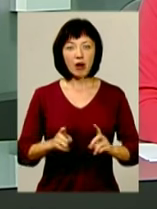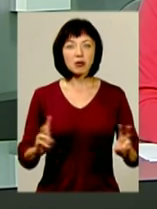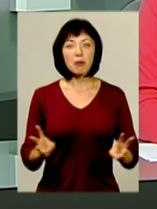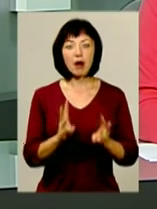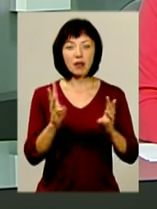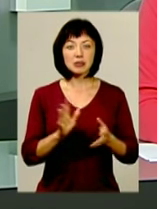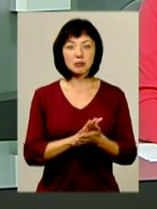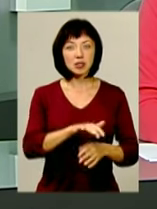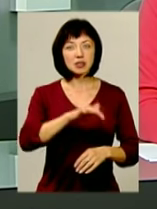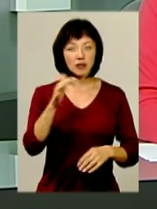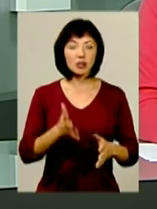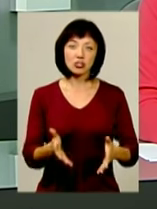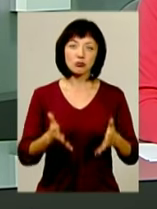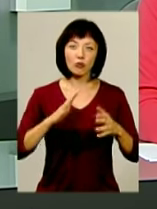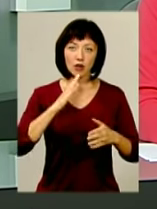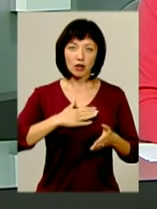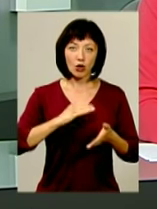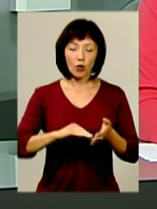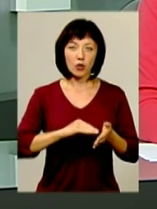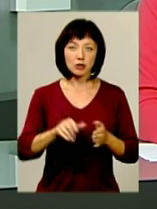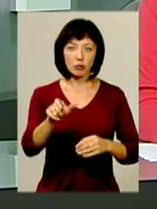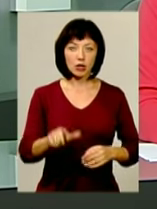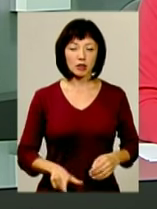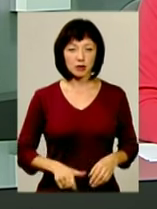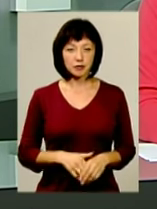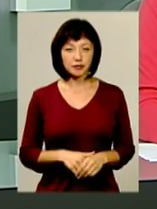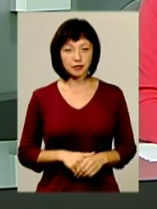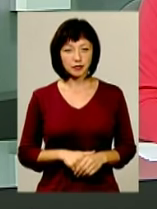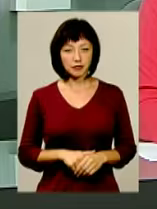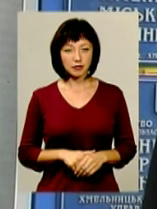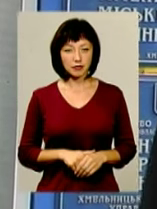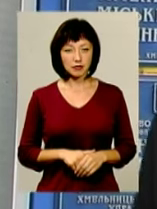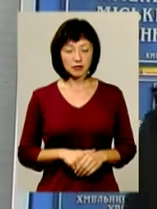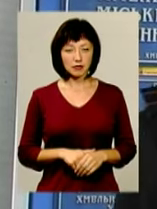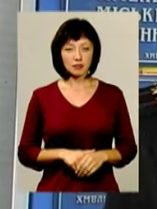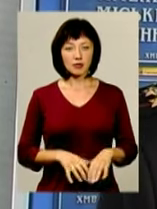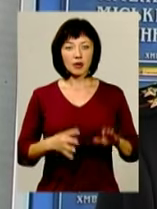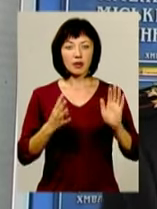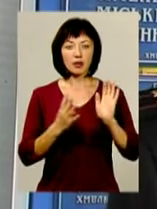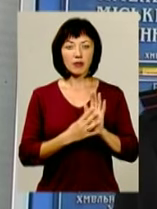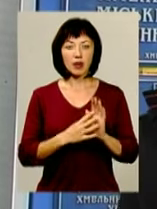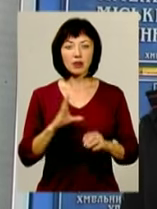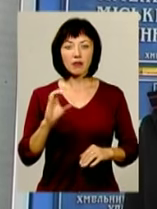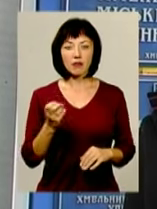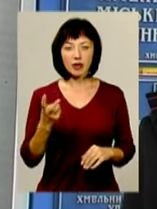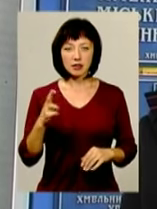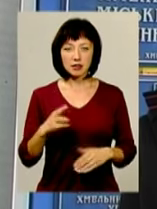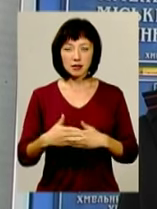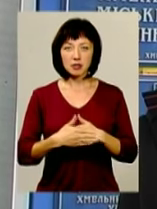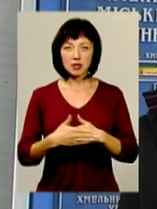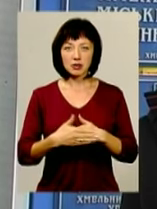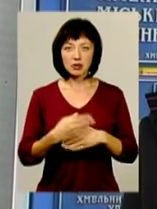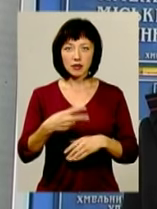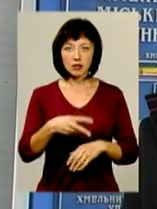саме сміттєзвалище, з'ясовувала наша кореспондентка Світлана Золота. 9 вересня близько 22 години на пункт